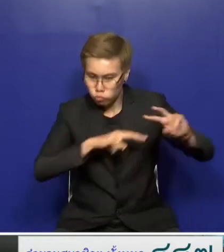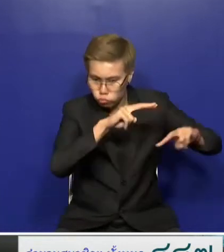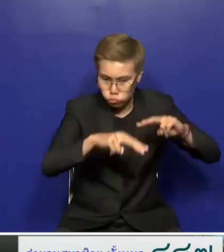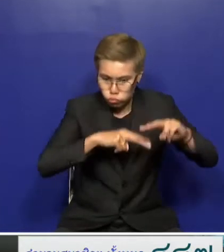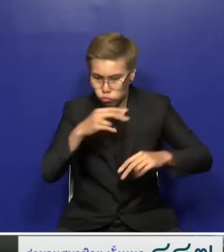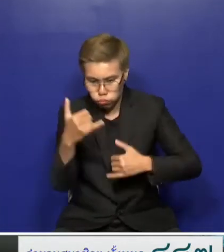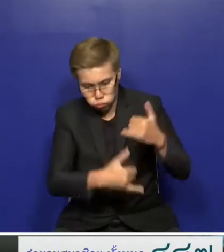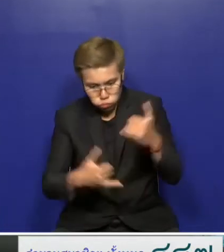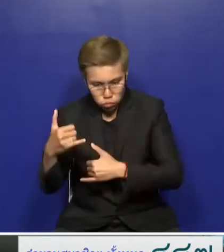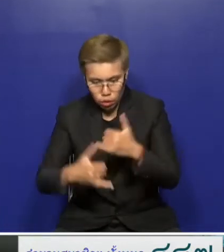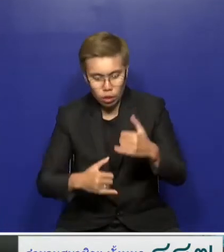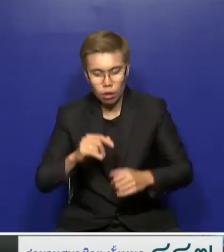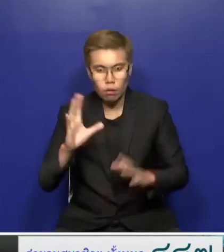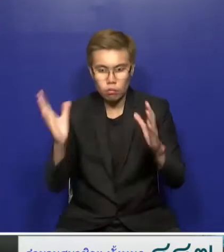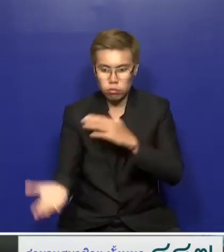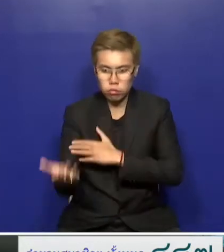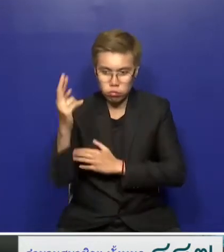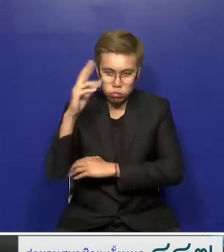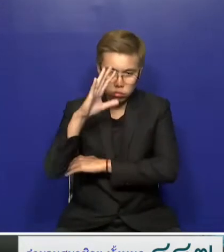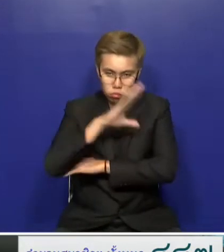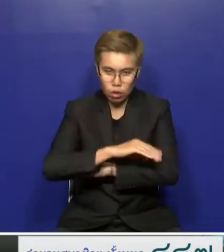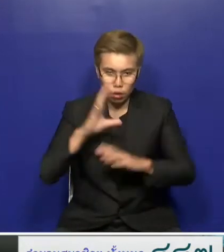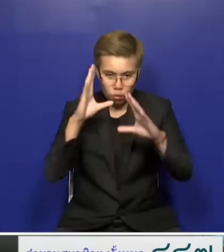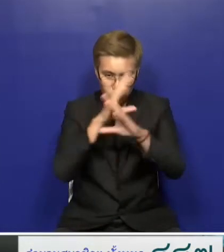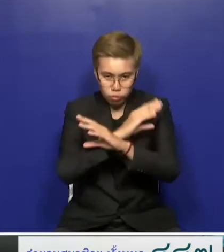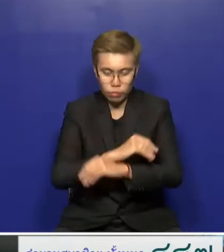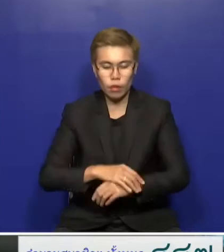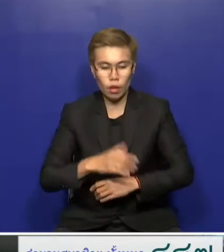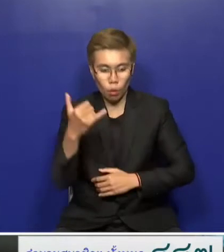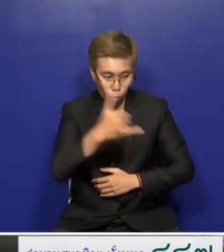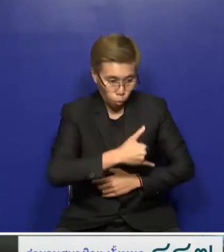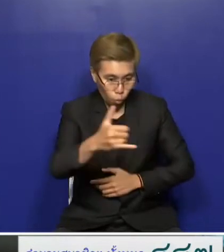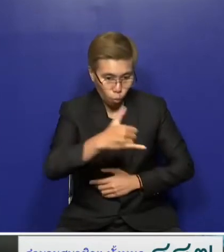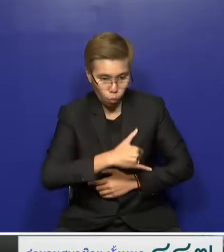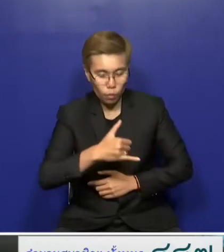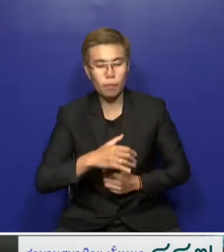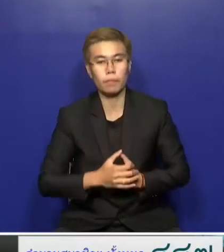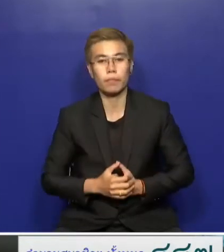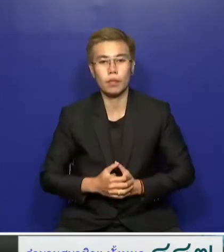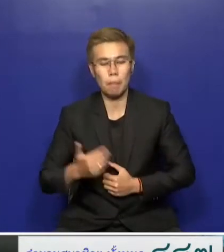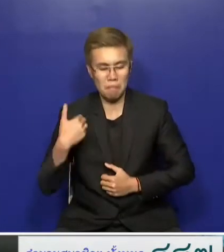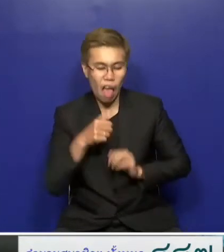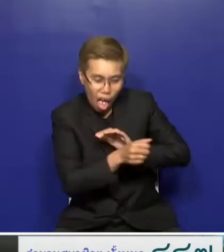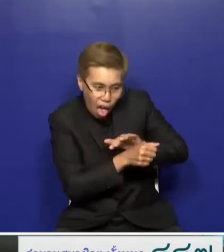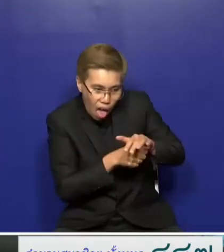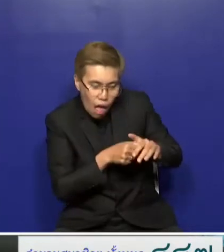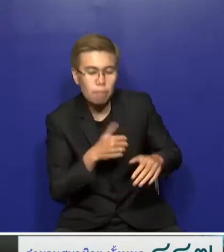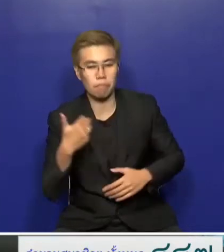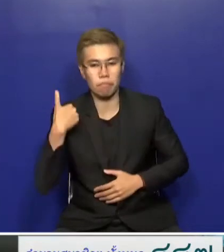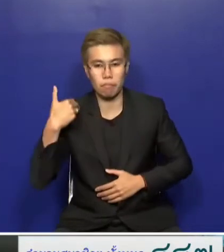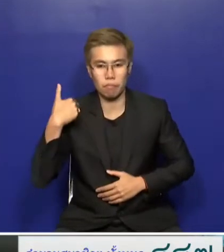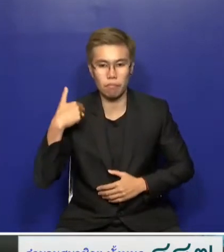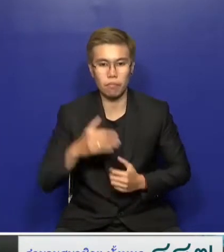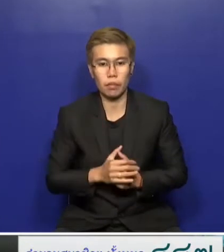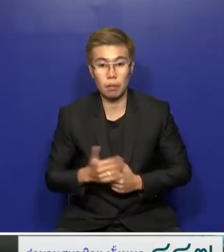อก500กิโลเมตรข้ามได้ทุกจุดทุกเวลาก็คงต้องมีการเล็ดลอดบ้างนะครับมีทั้ง